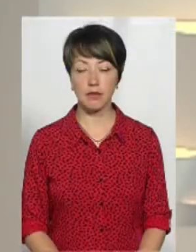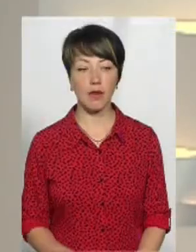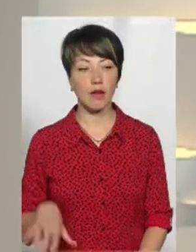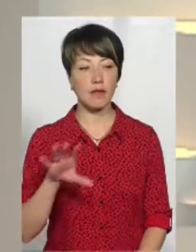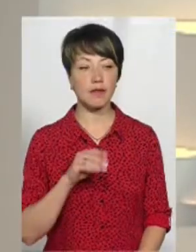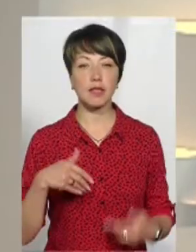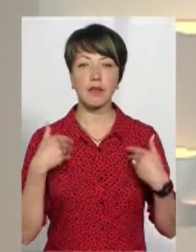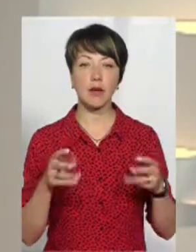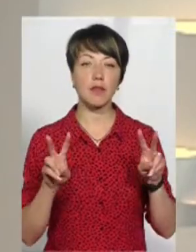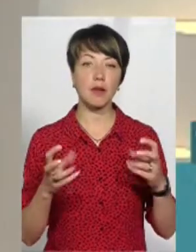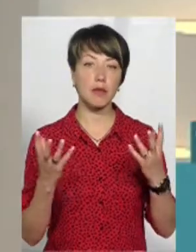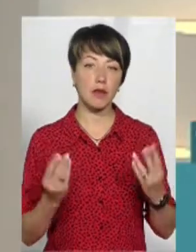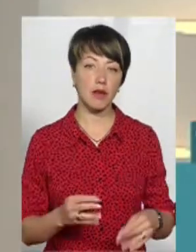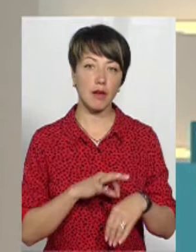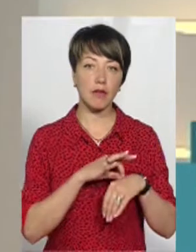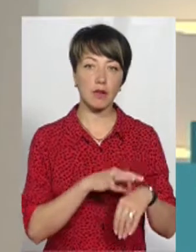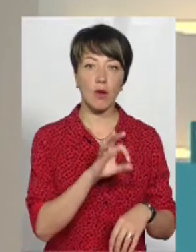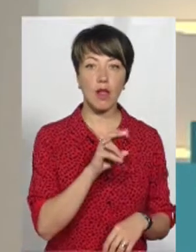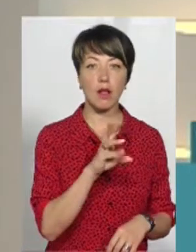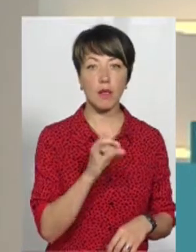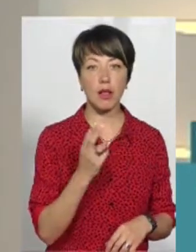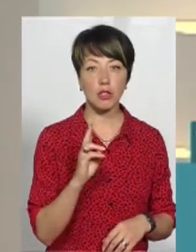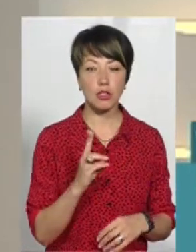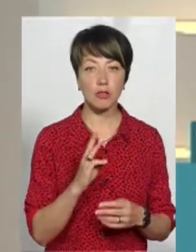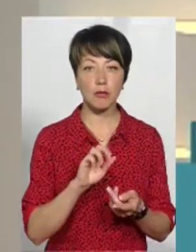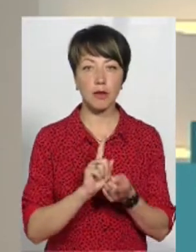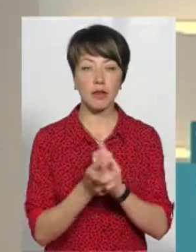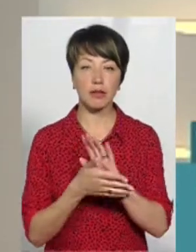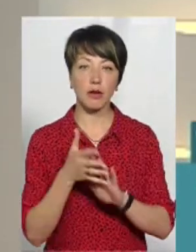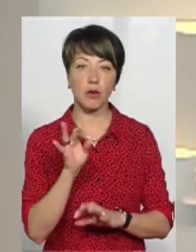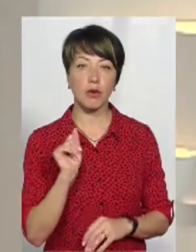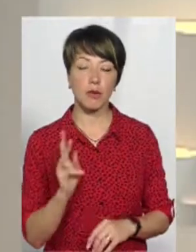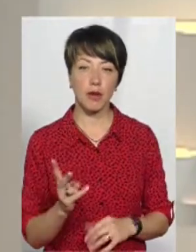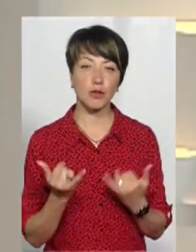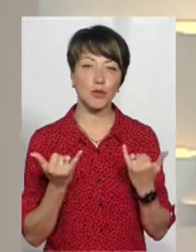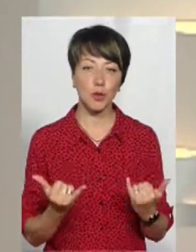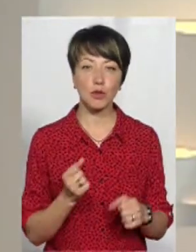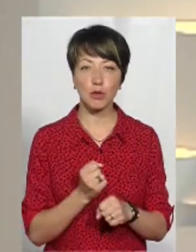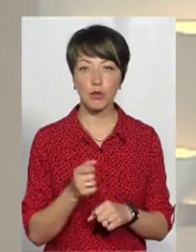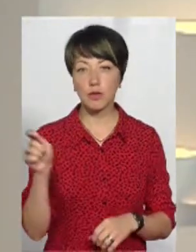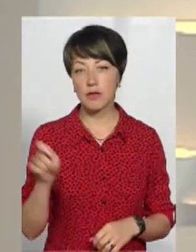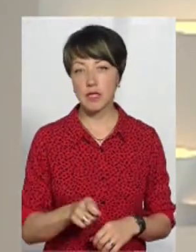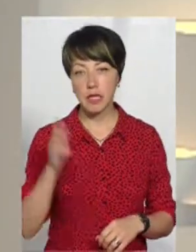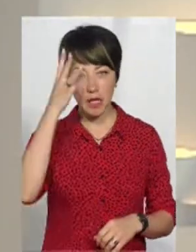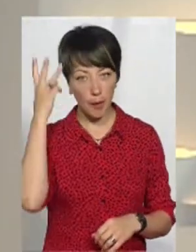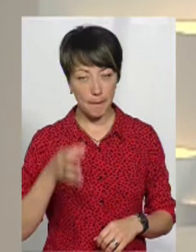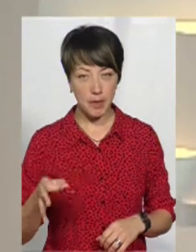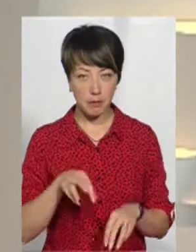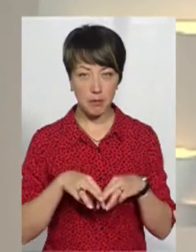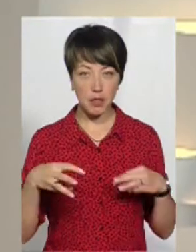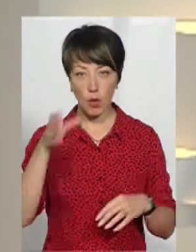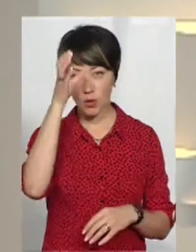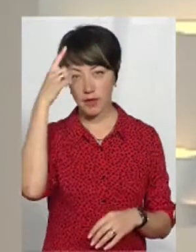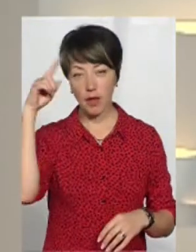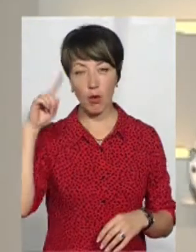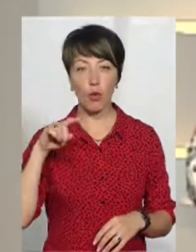Усіх вітаємо в темі дня. Мене звати Олена Киміняш. На жестову мову перекладає Ольга Рибак. Сьогодні з робочим візитом на Хмельниччині міністр